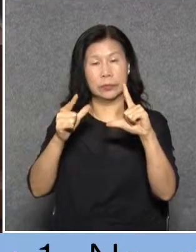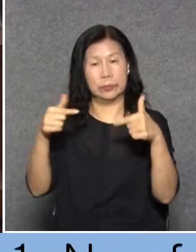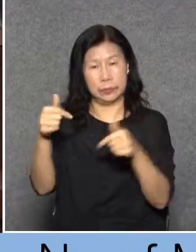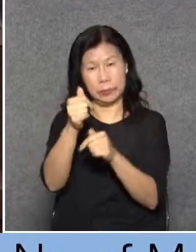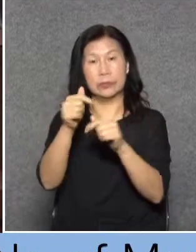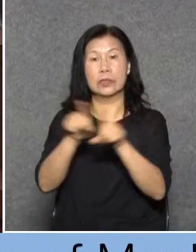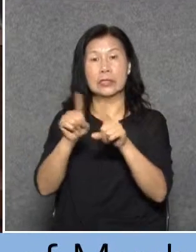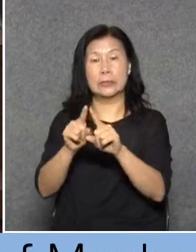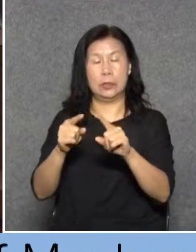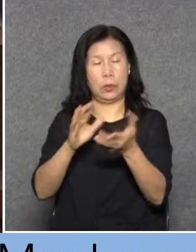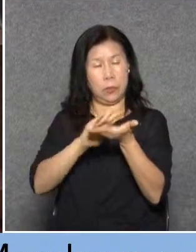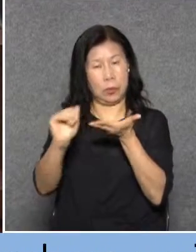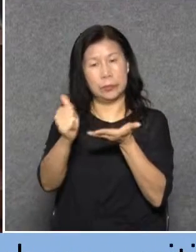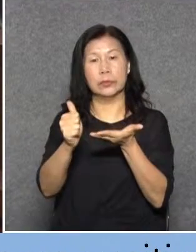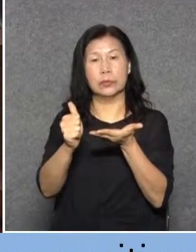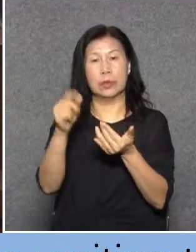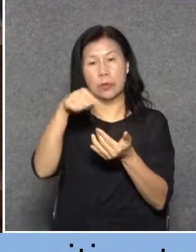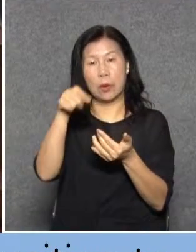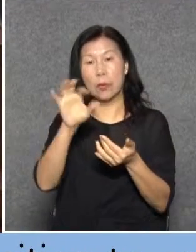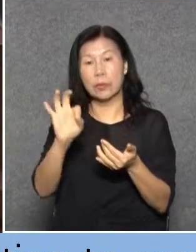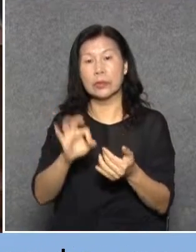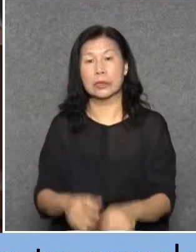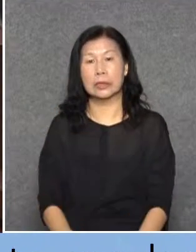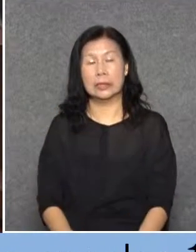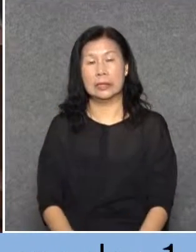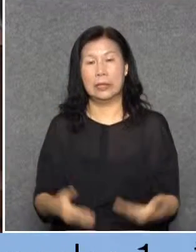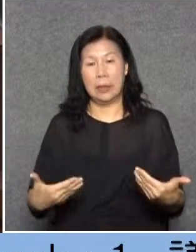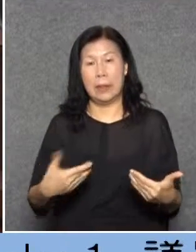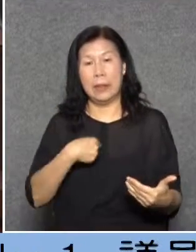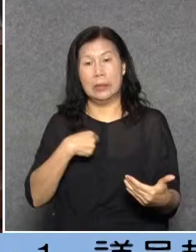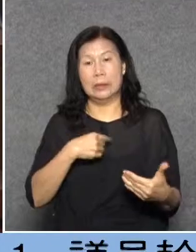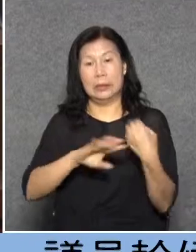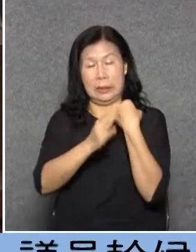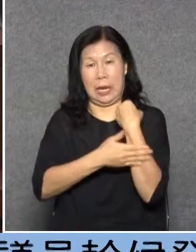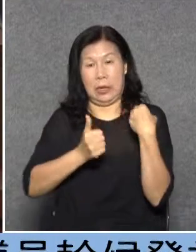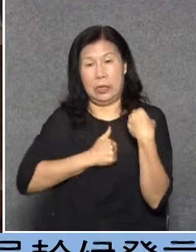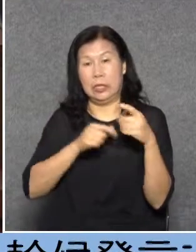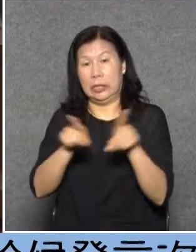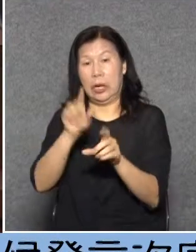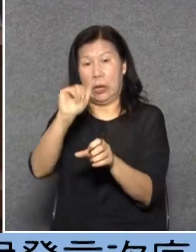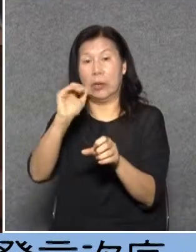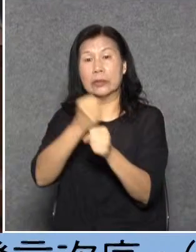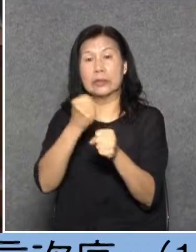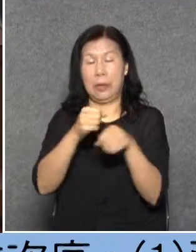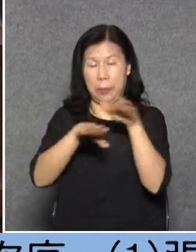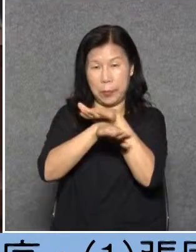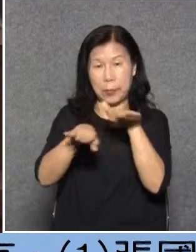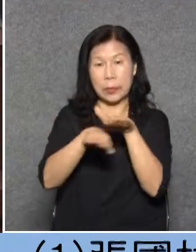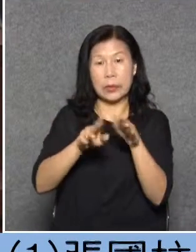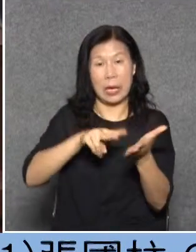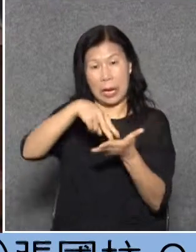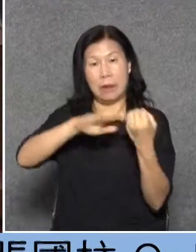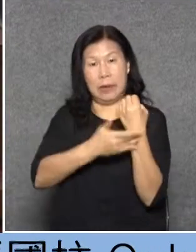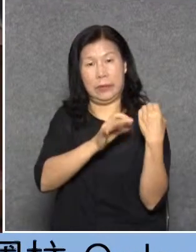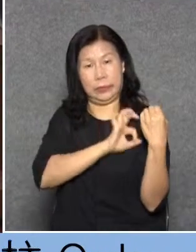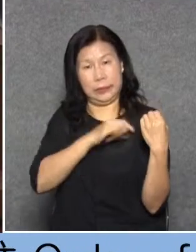出來。這個不是我們產資產員主長可以做得到，也都不是我們大律師公會主席可以做得到，更加不是一般我們立法會議員可以做得到